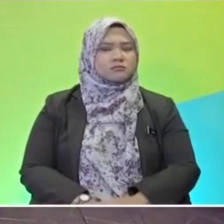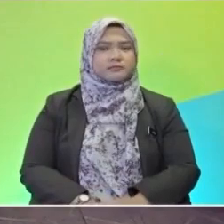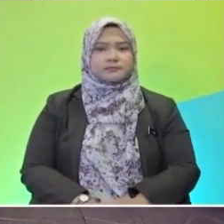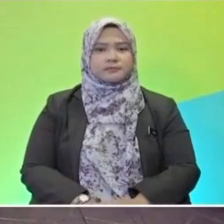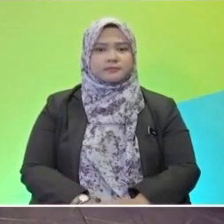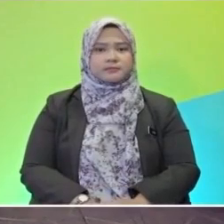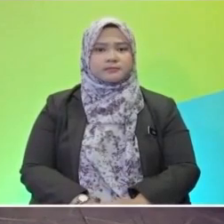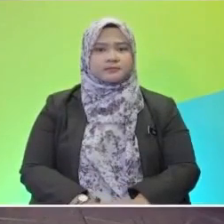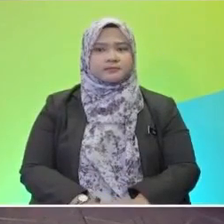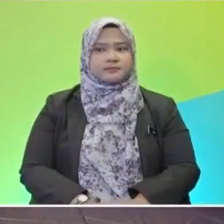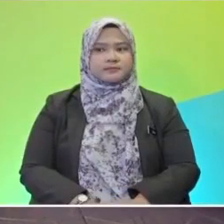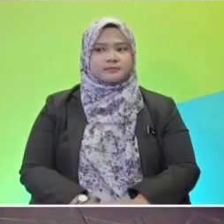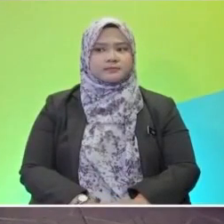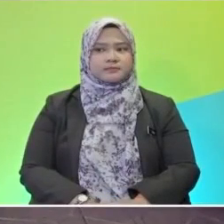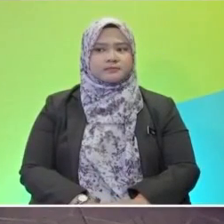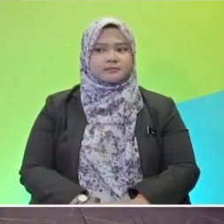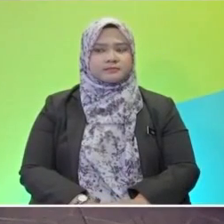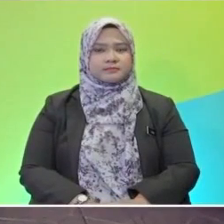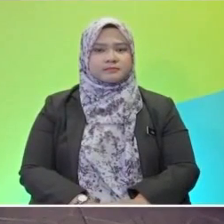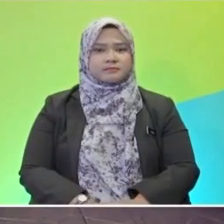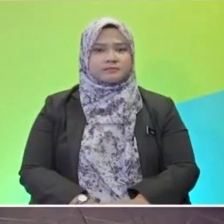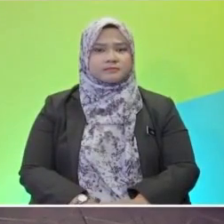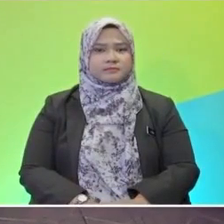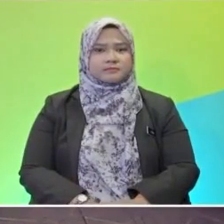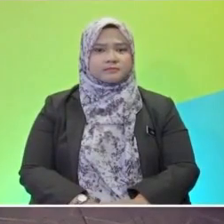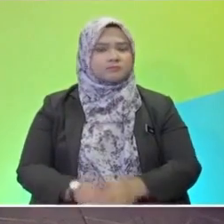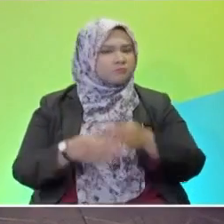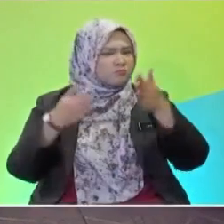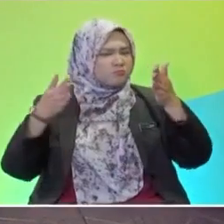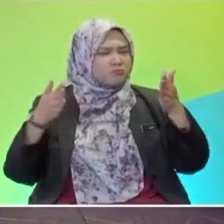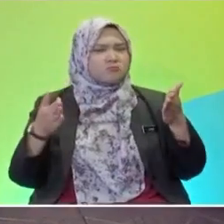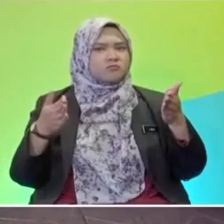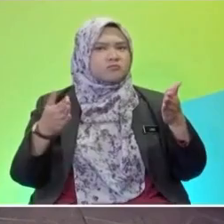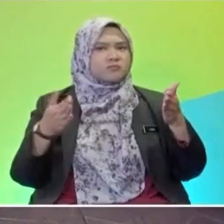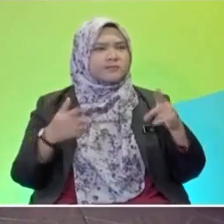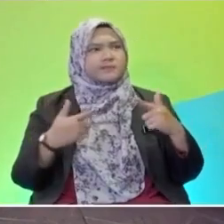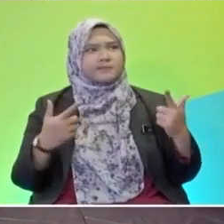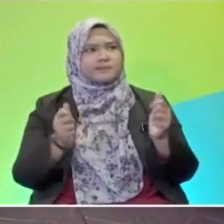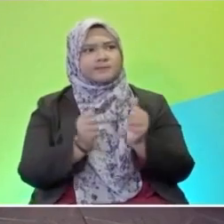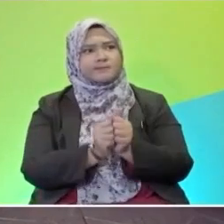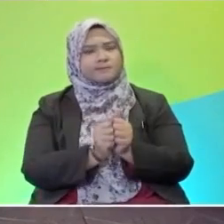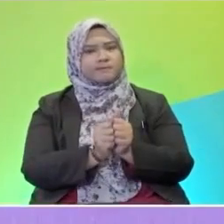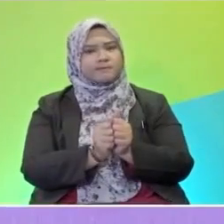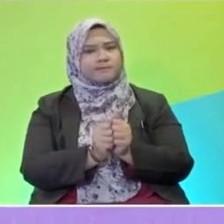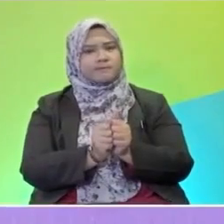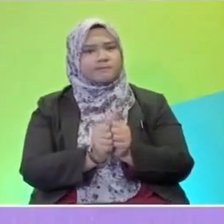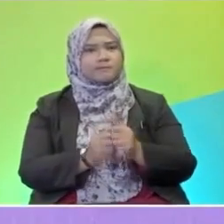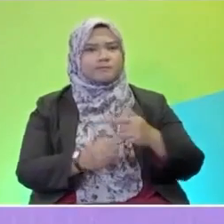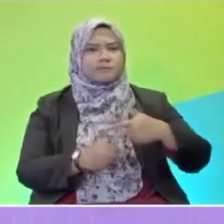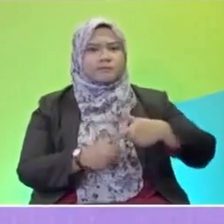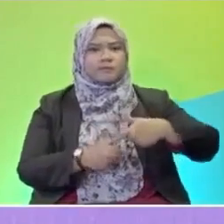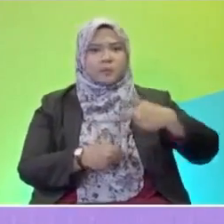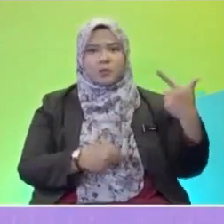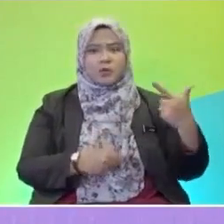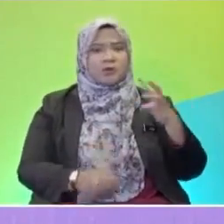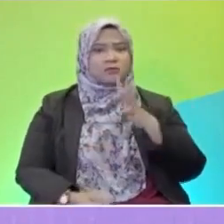lebih besar nampaknya asik di situ lebih besar berbanding yang